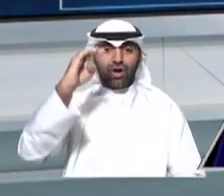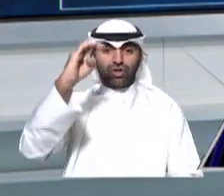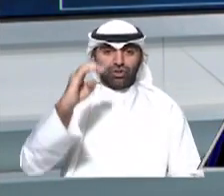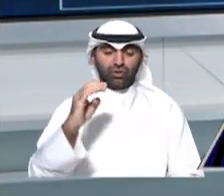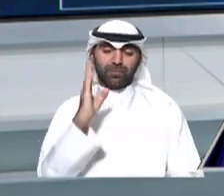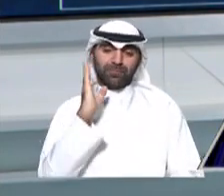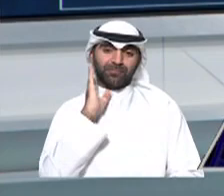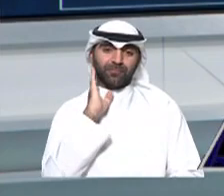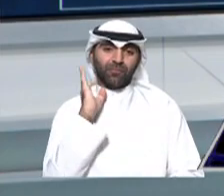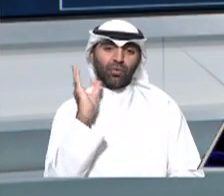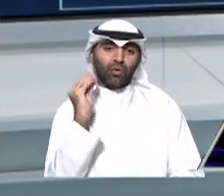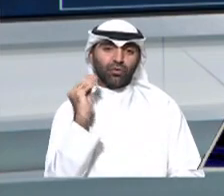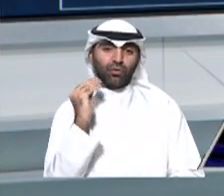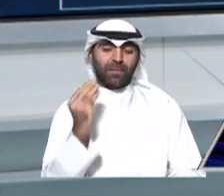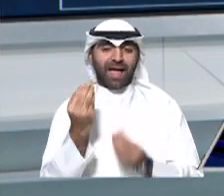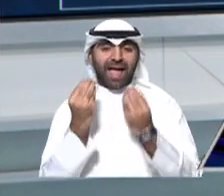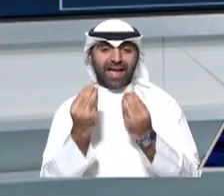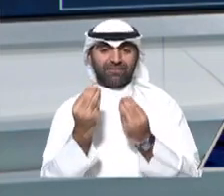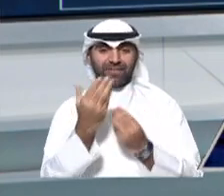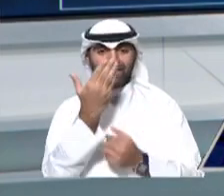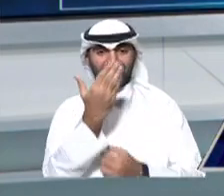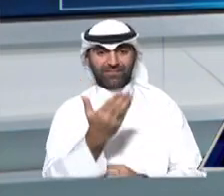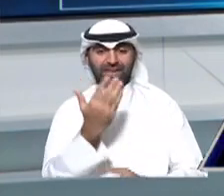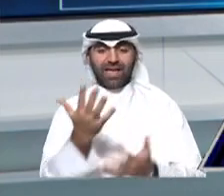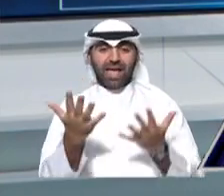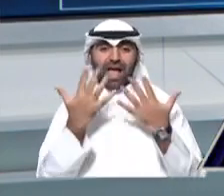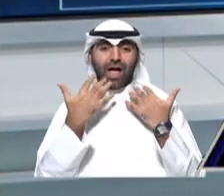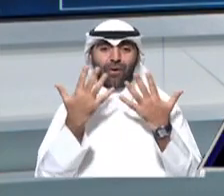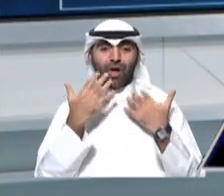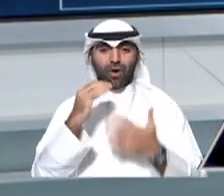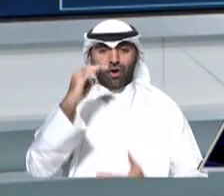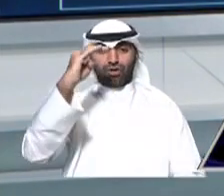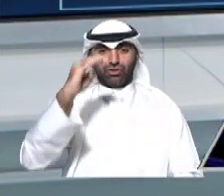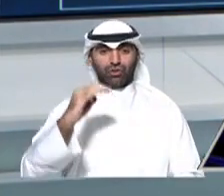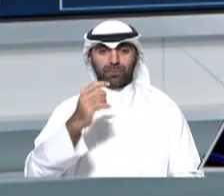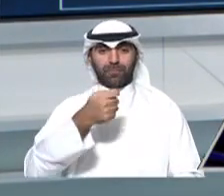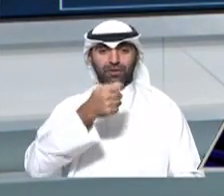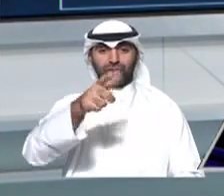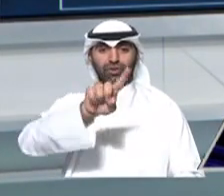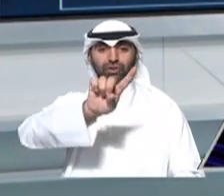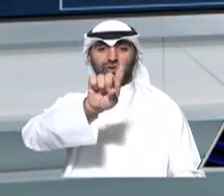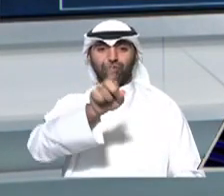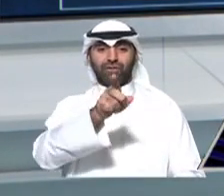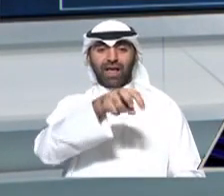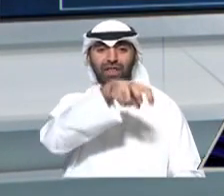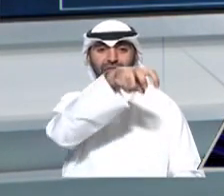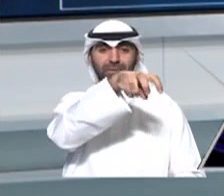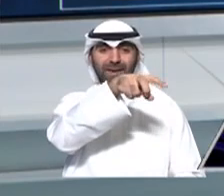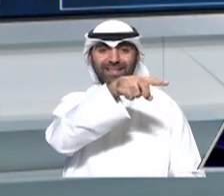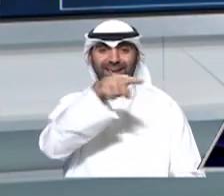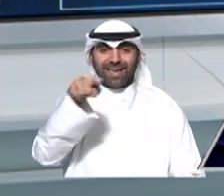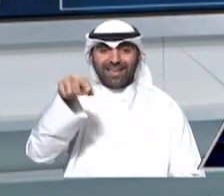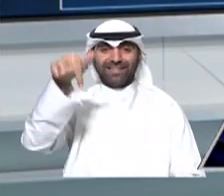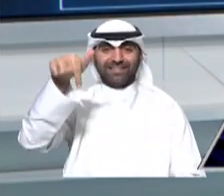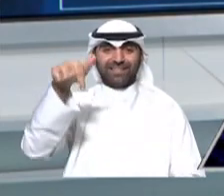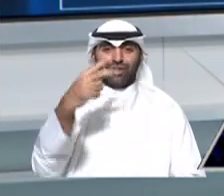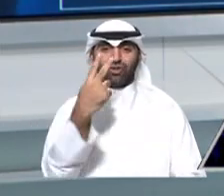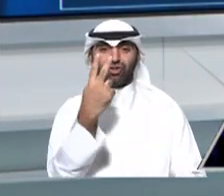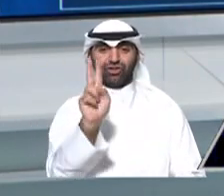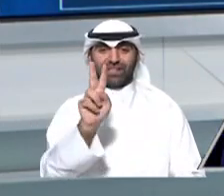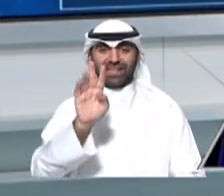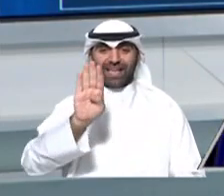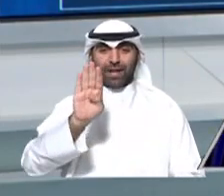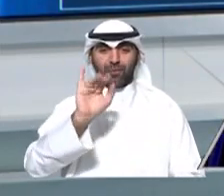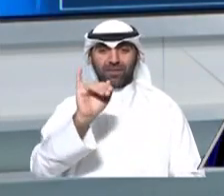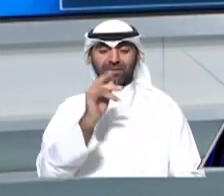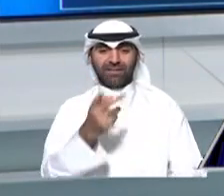السرعة 8 إلى 26 كيلومتر في الساعة. متوقع أن أيضا هذه الأجواء راح تستمر معنا في صباح يوم